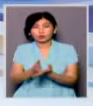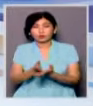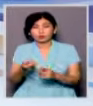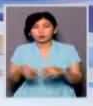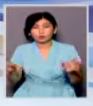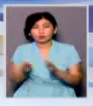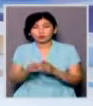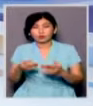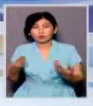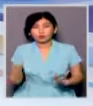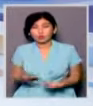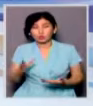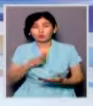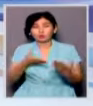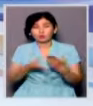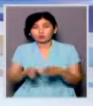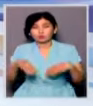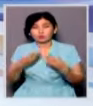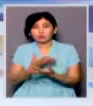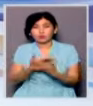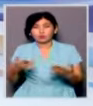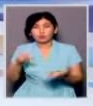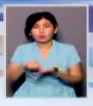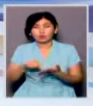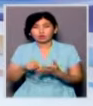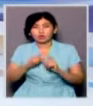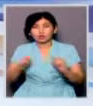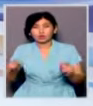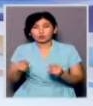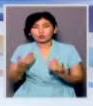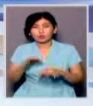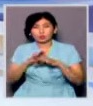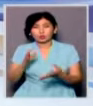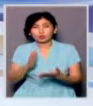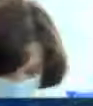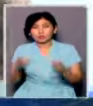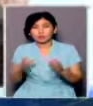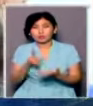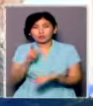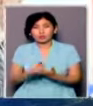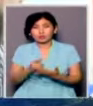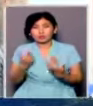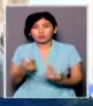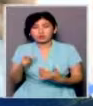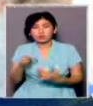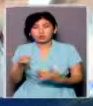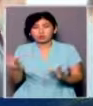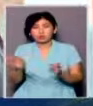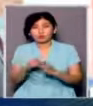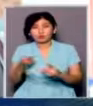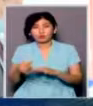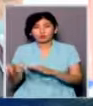мәдени әдістемелік тұрғыда көмек беретін әдістемелік орталықтың ашылу рәсімі өтті. Шараның мақсаты этномәдени